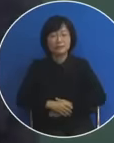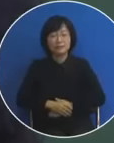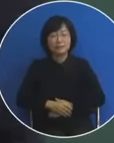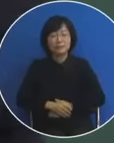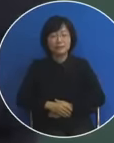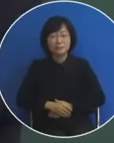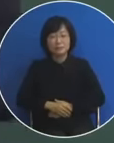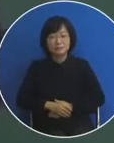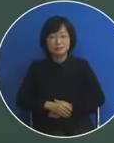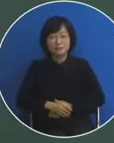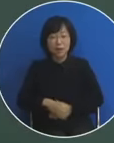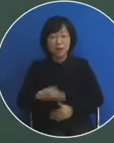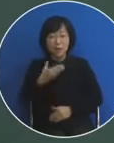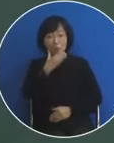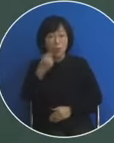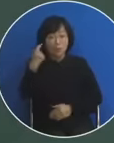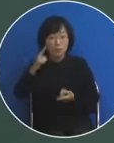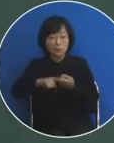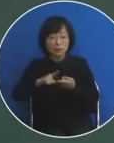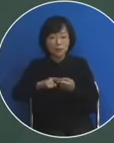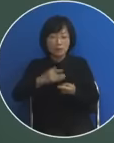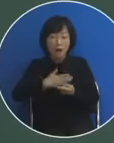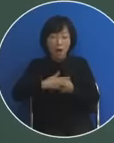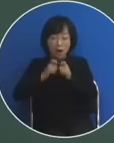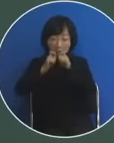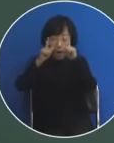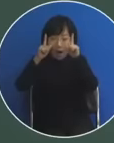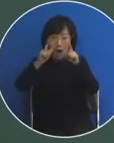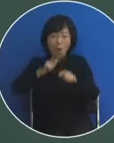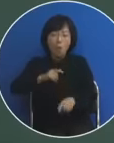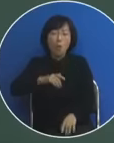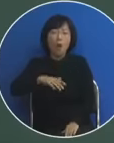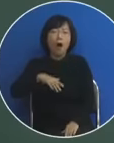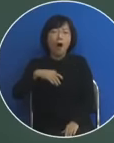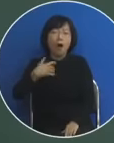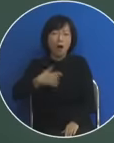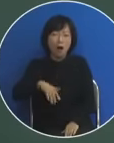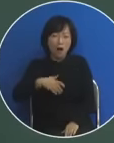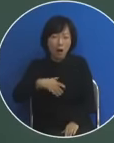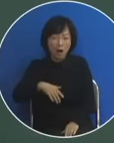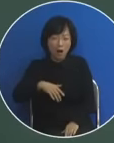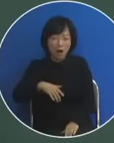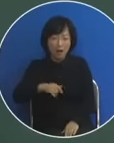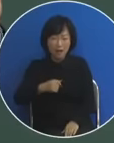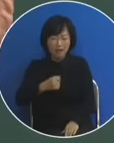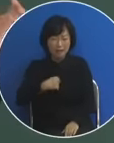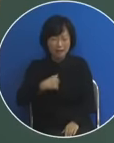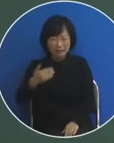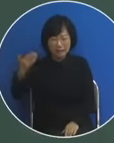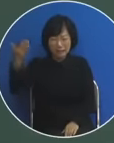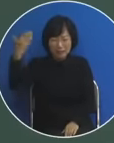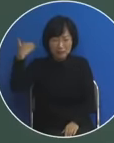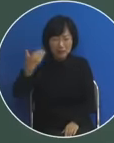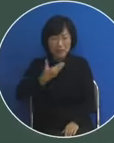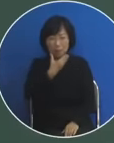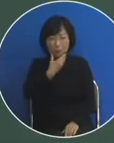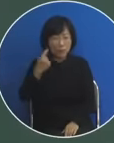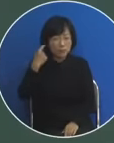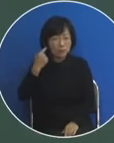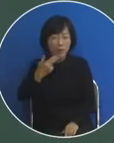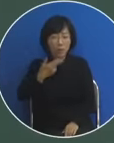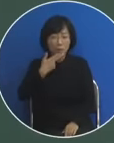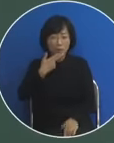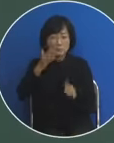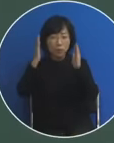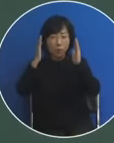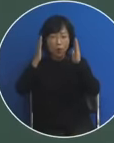anything. 진짜 알고 나니까, 야, 내가 지금까지 너무 위험하게 공부를 해왔구나 알게 되었단 말이야. But after realizing